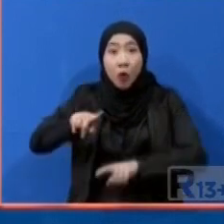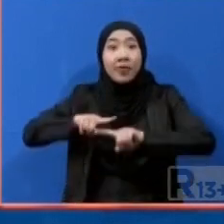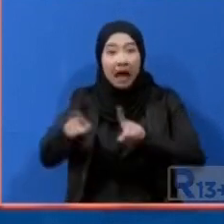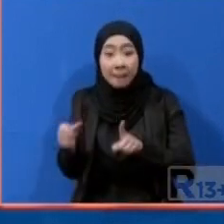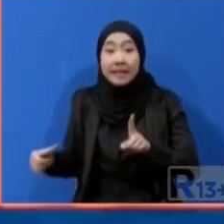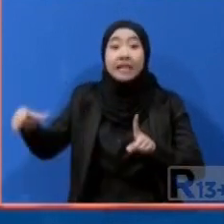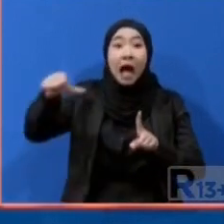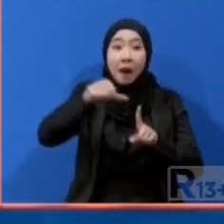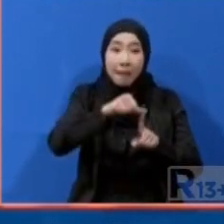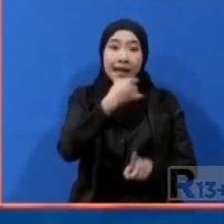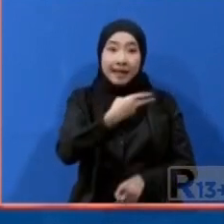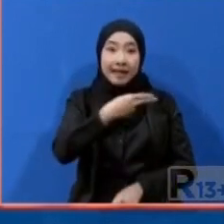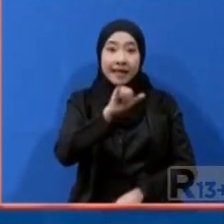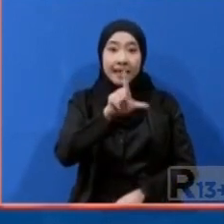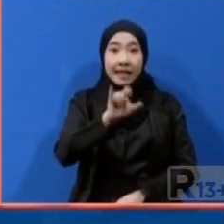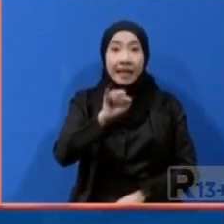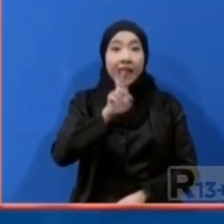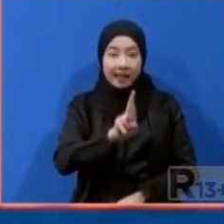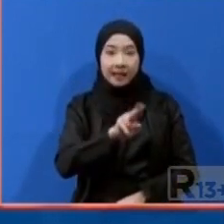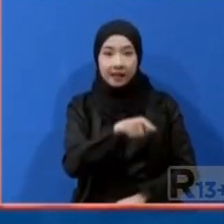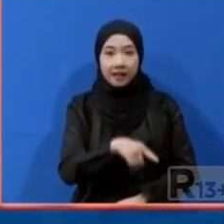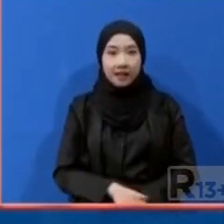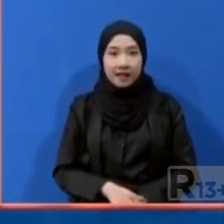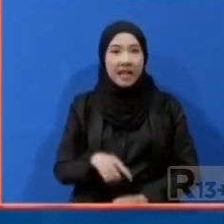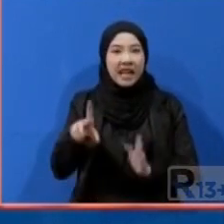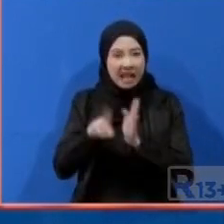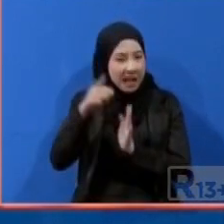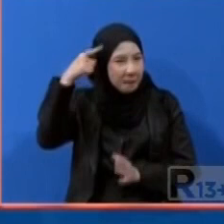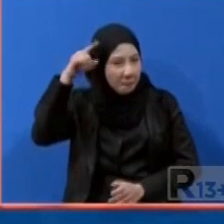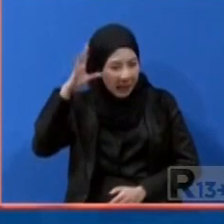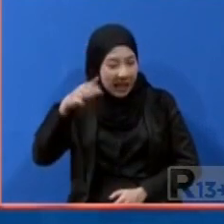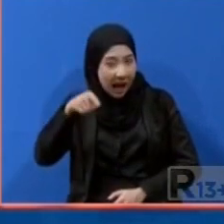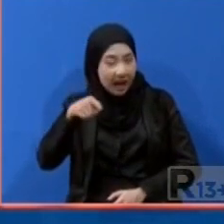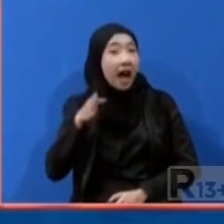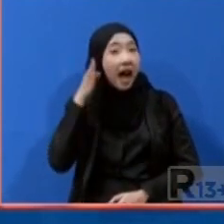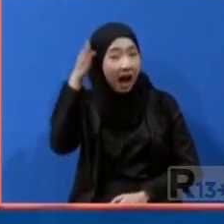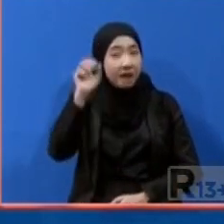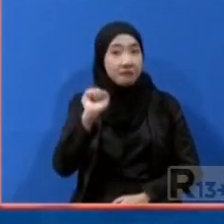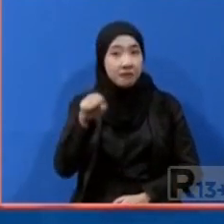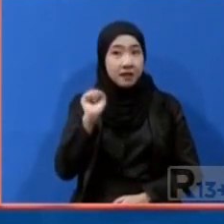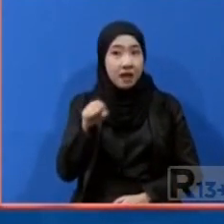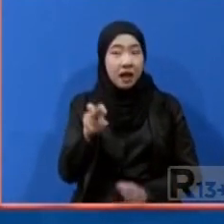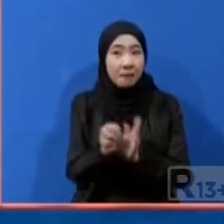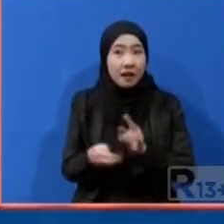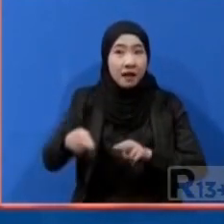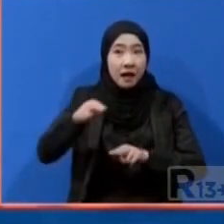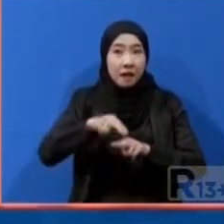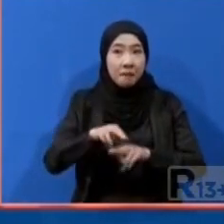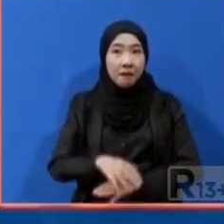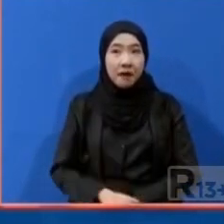hilir. Ketiga proyek SPAM ini diestimasi dapat menambah kontribusi capaian sambungan rumah